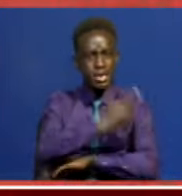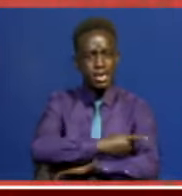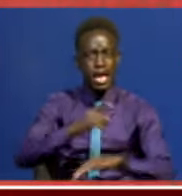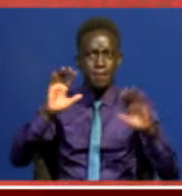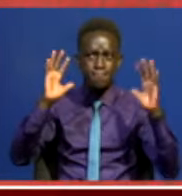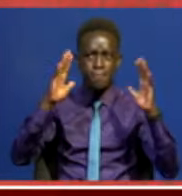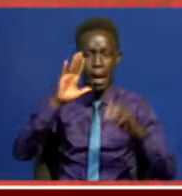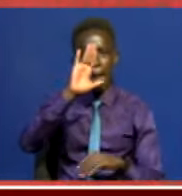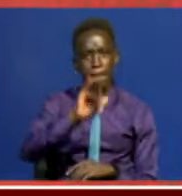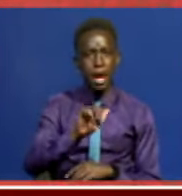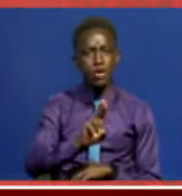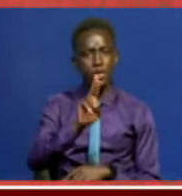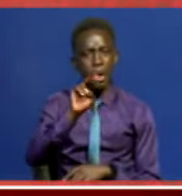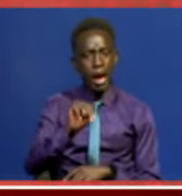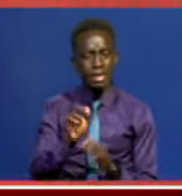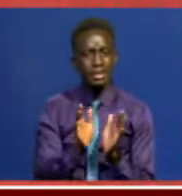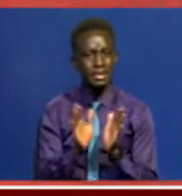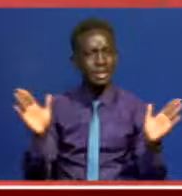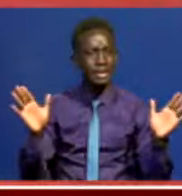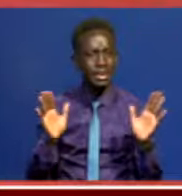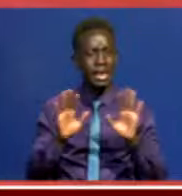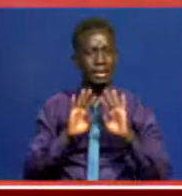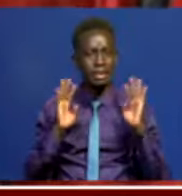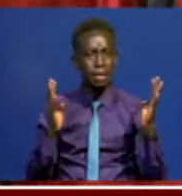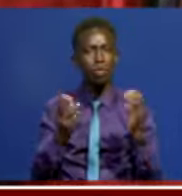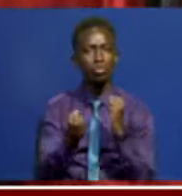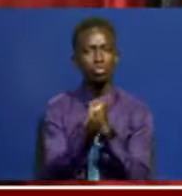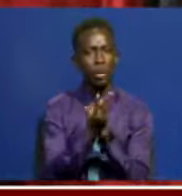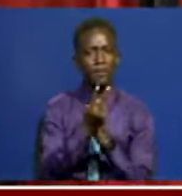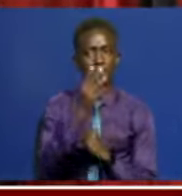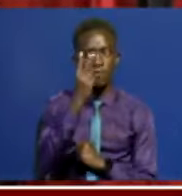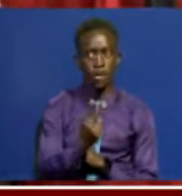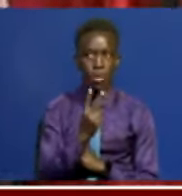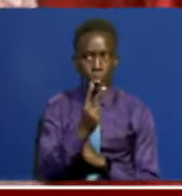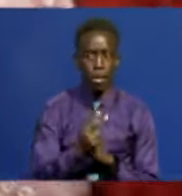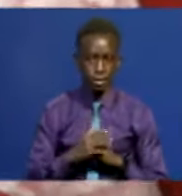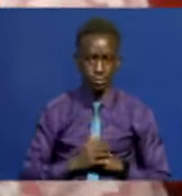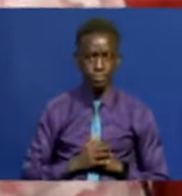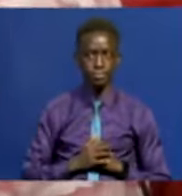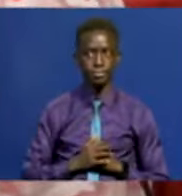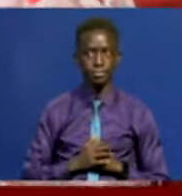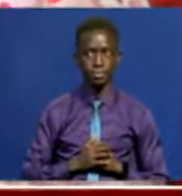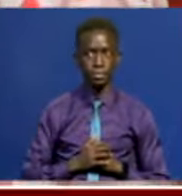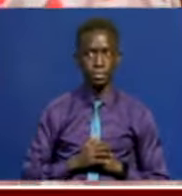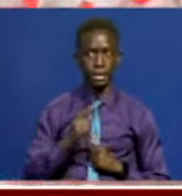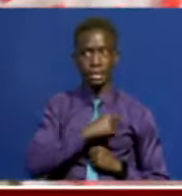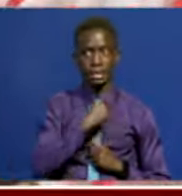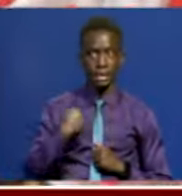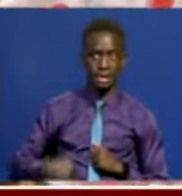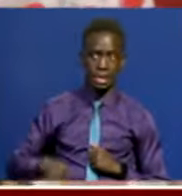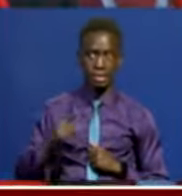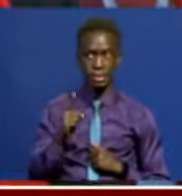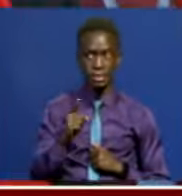United Nations General Assembly of 12th February. Kulingana na balozi wa Uchina humo nchini Zhao Pingtian, sherehe